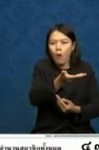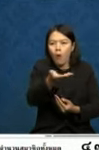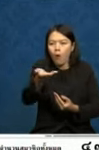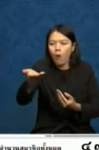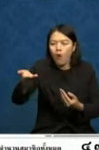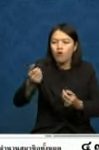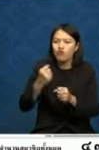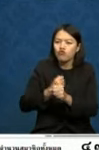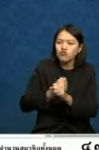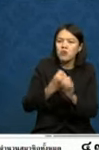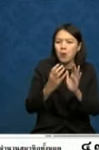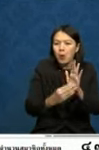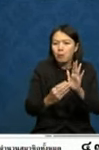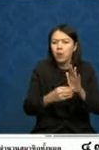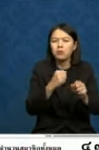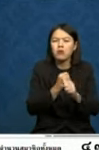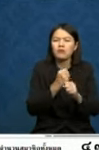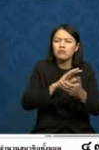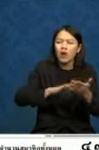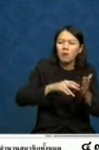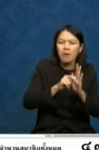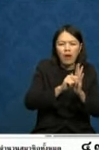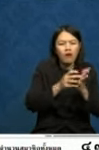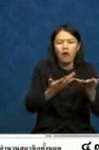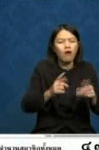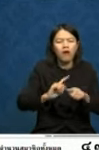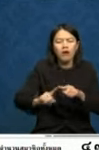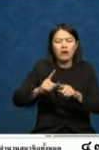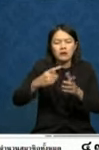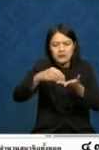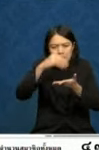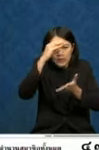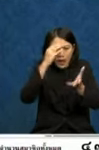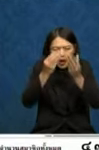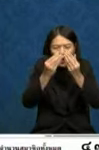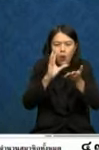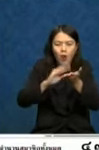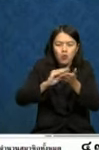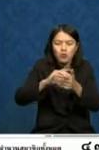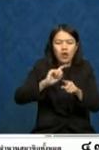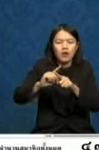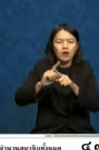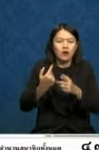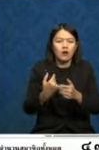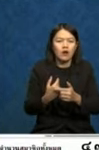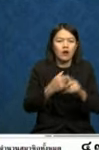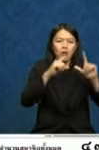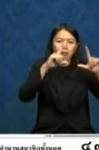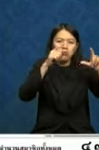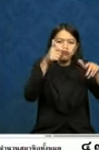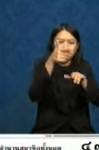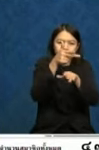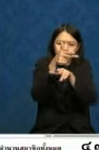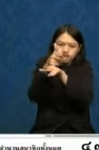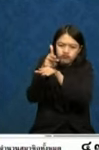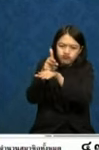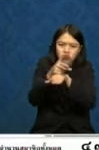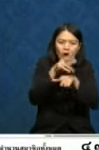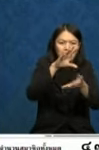ฝึกอบรมทำนโยบายฝึกอบรมนะครับศึกษาข้อมูลนะครับไปถ่ายภาพทางอากาศอยู่นะ